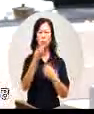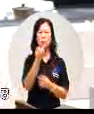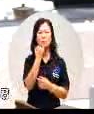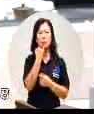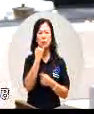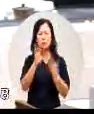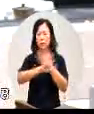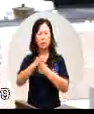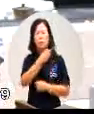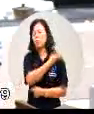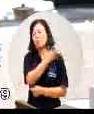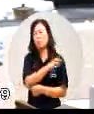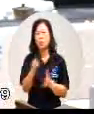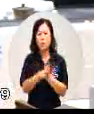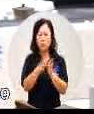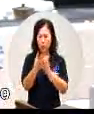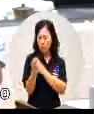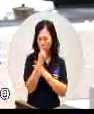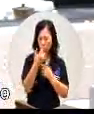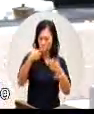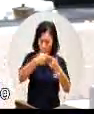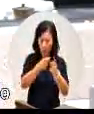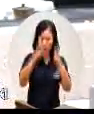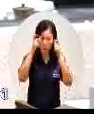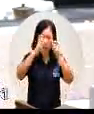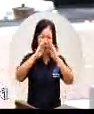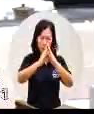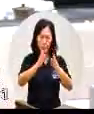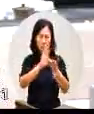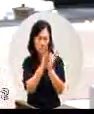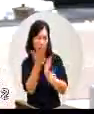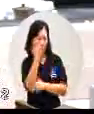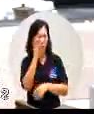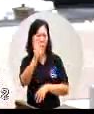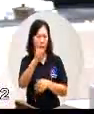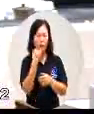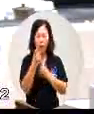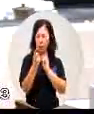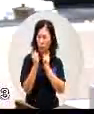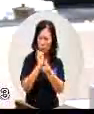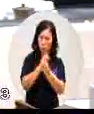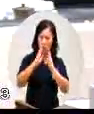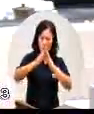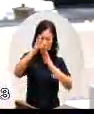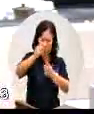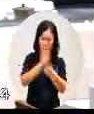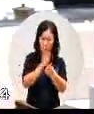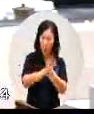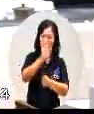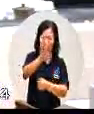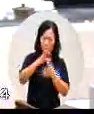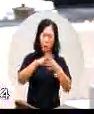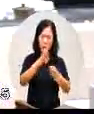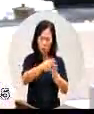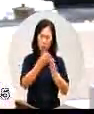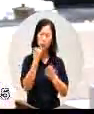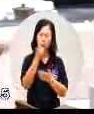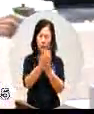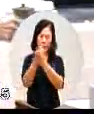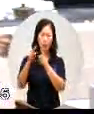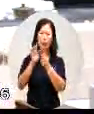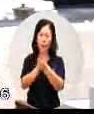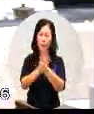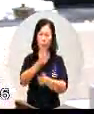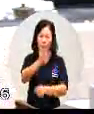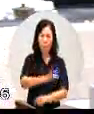争取，看要怎么配合，各用较水，我想。对你马龙我这样帮衬，对大家都好诶哈，利己利人就是最好的功德无量啊！